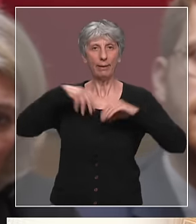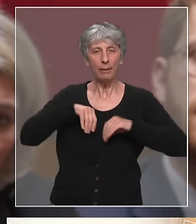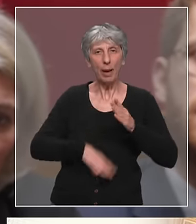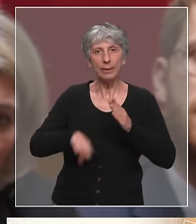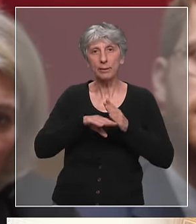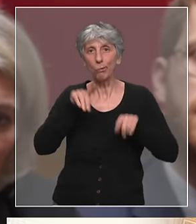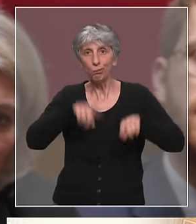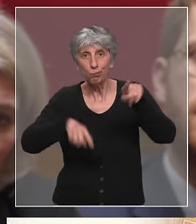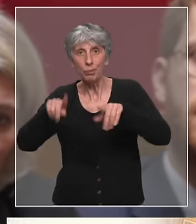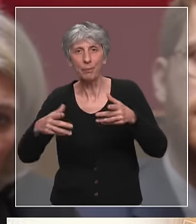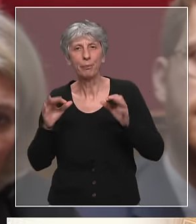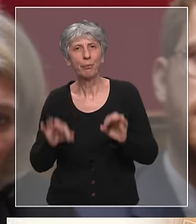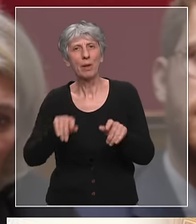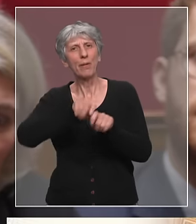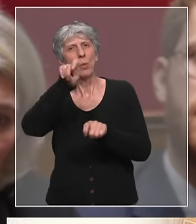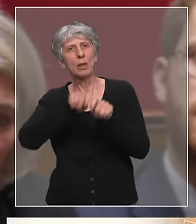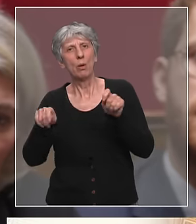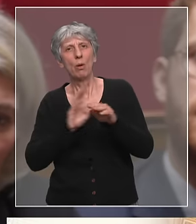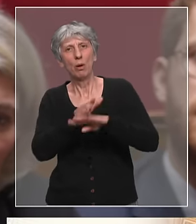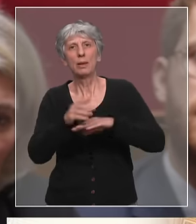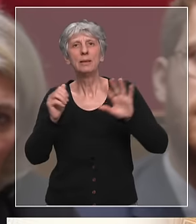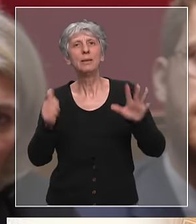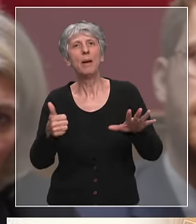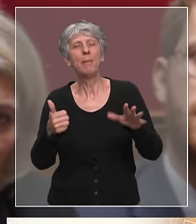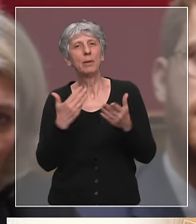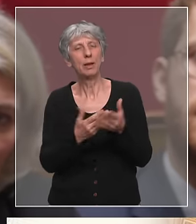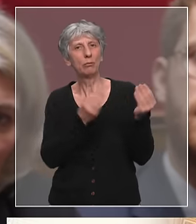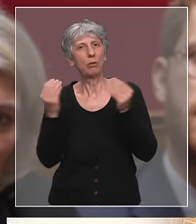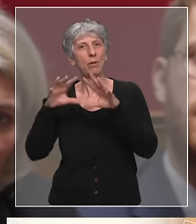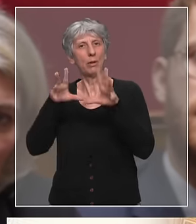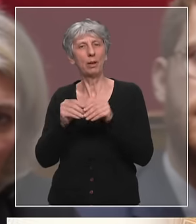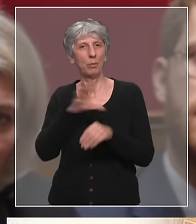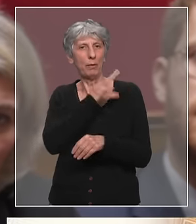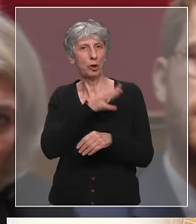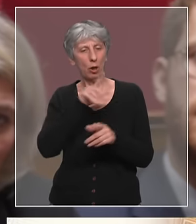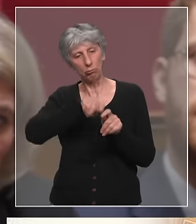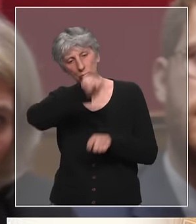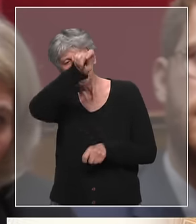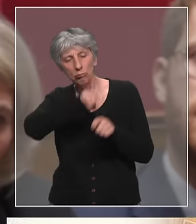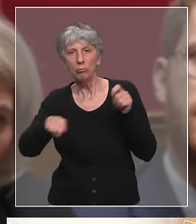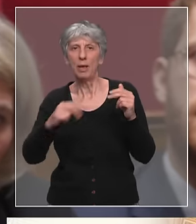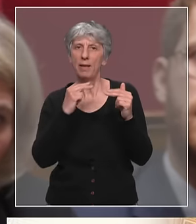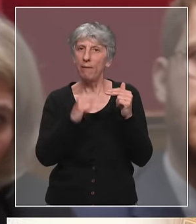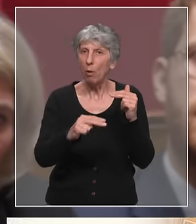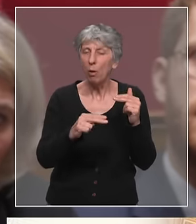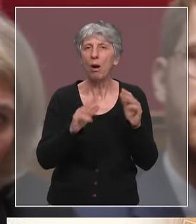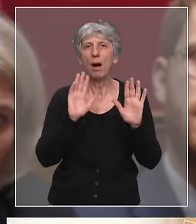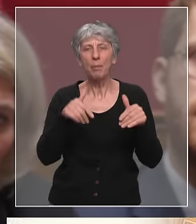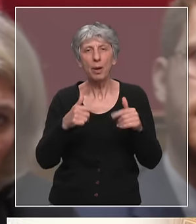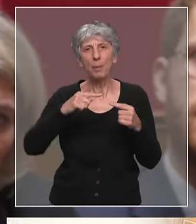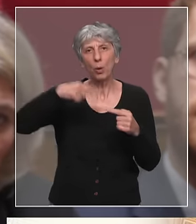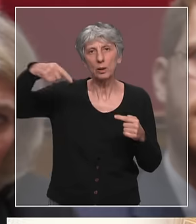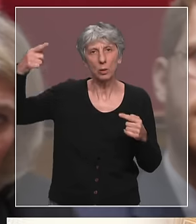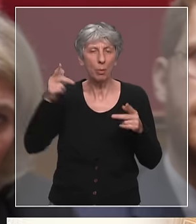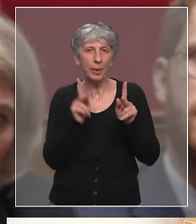fondamentaux. Ainsi, les évaluations d'entrée en sixième permettent aux équipes de professeurs de mesurer le niveau des élèves et organiser les progressions